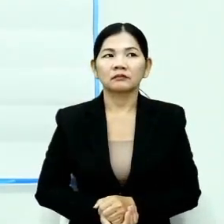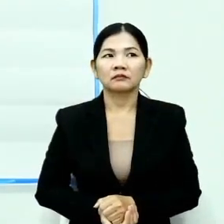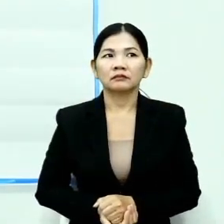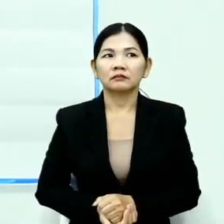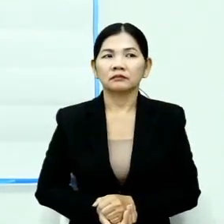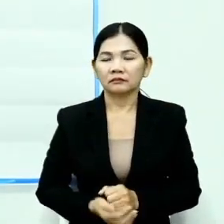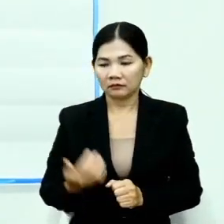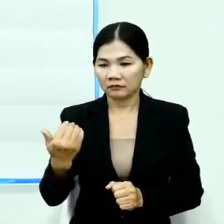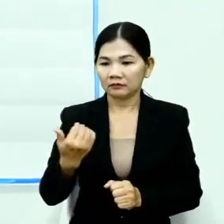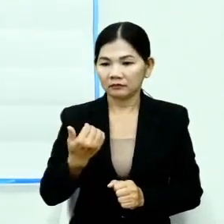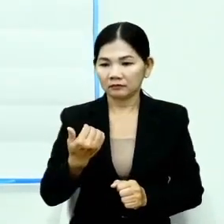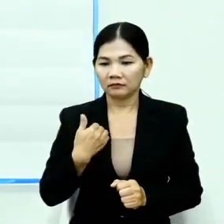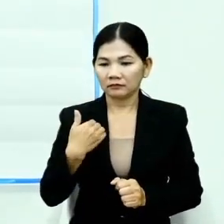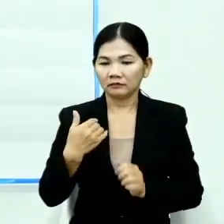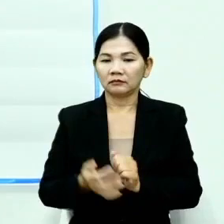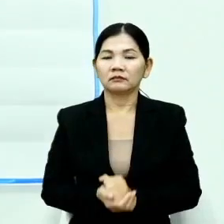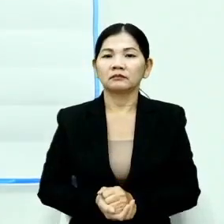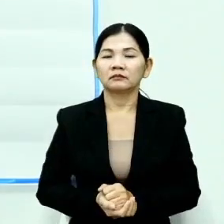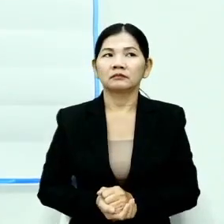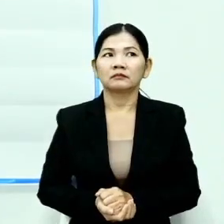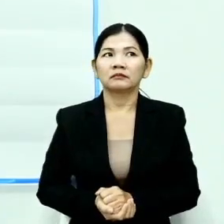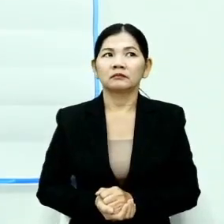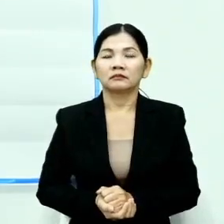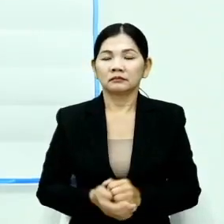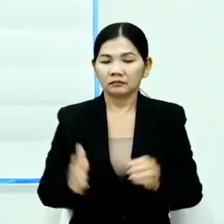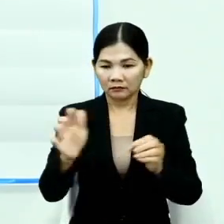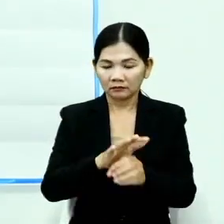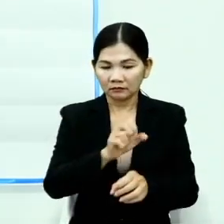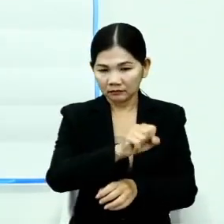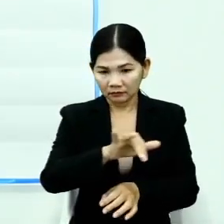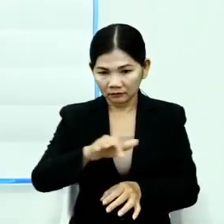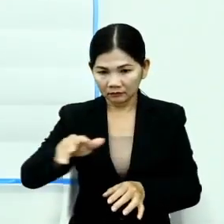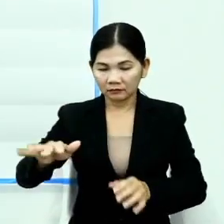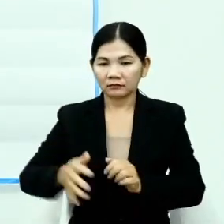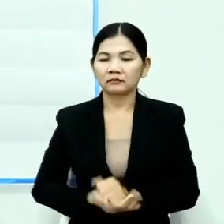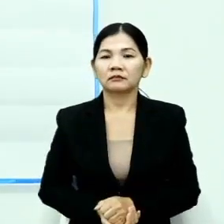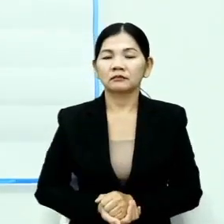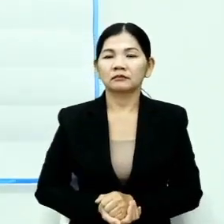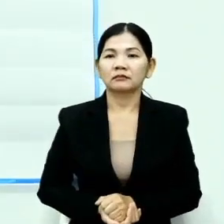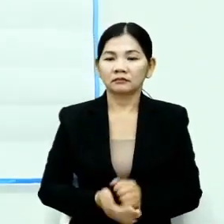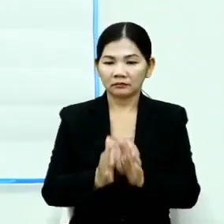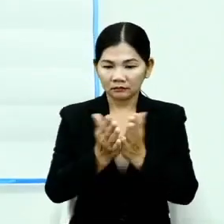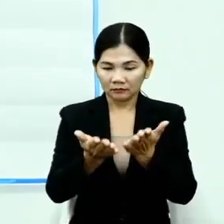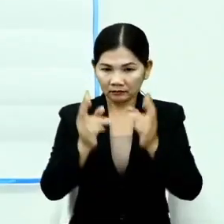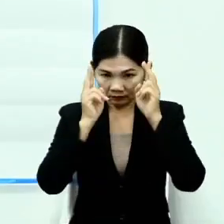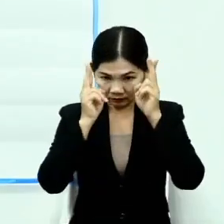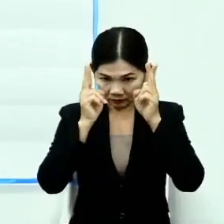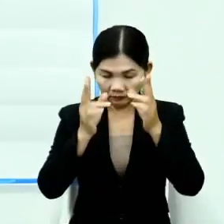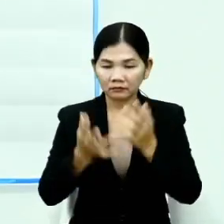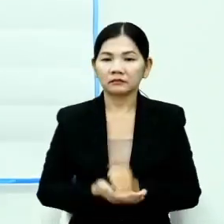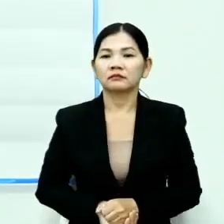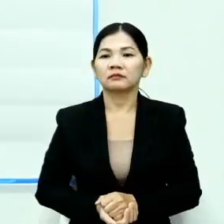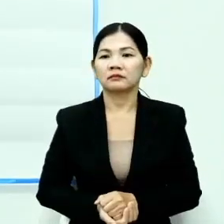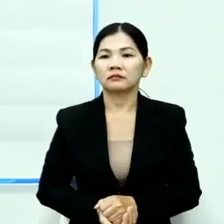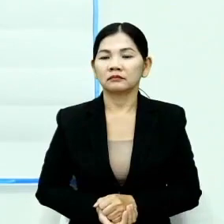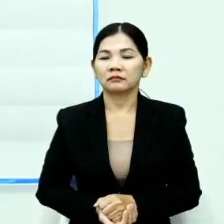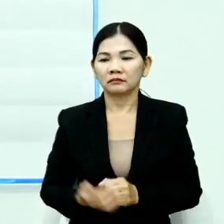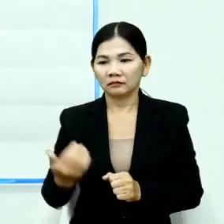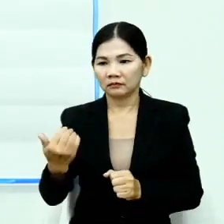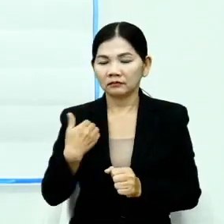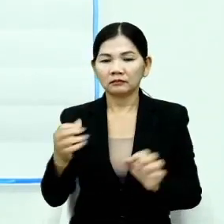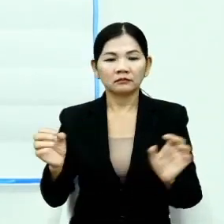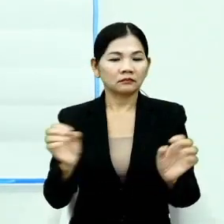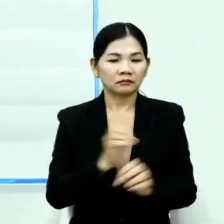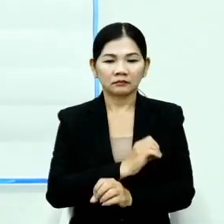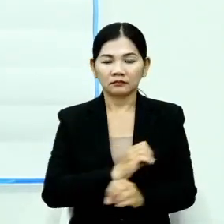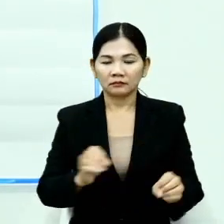ចាអញ្ចឹងគឺអ្នកគ្រូមានការបំពេញតួអក្សរដូចចានៅក្នុងសិភៅសិក្សាគោលរបស់យើងអញ្ចឹងគឺអ